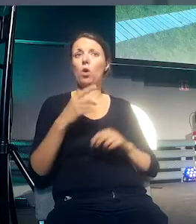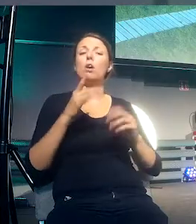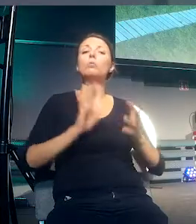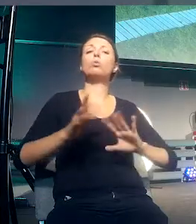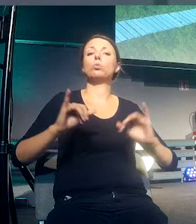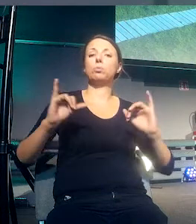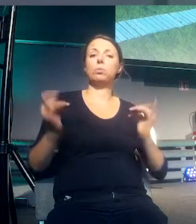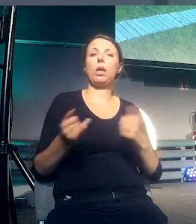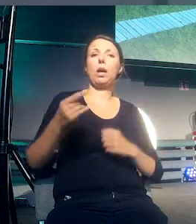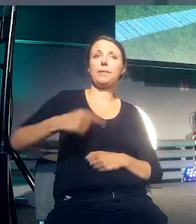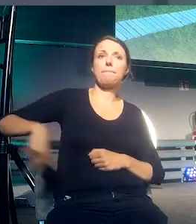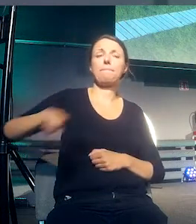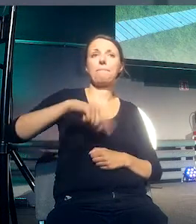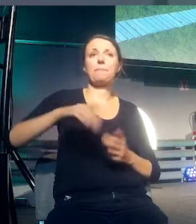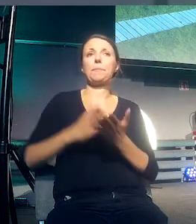naszych usług